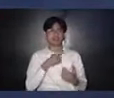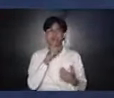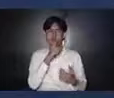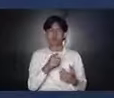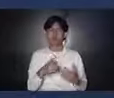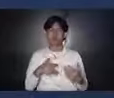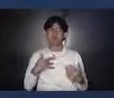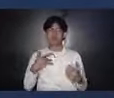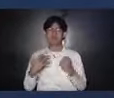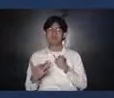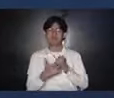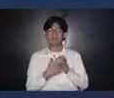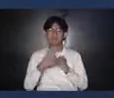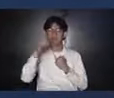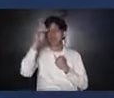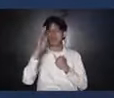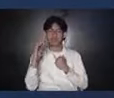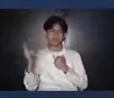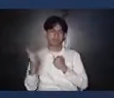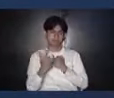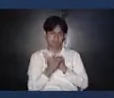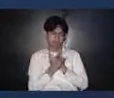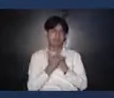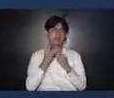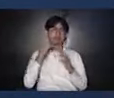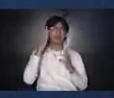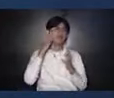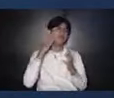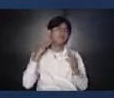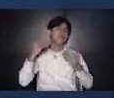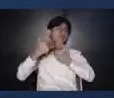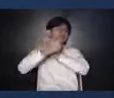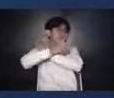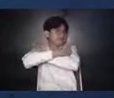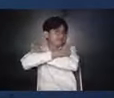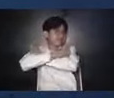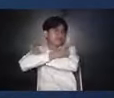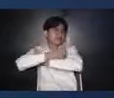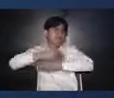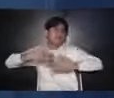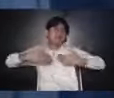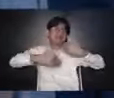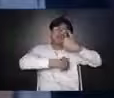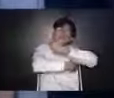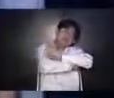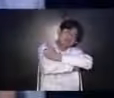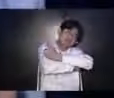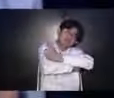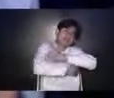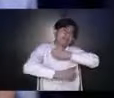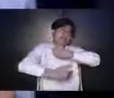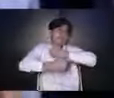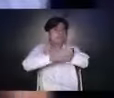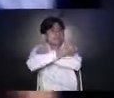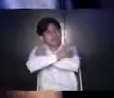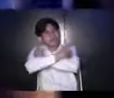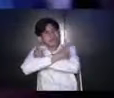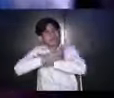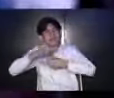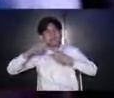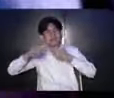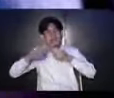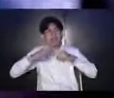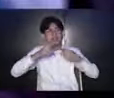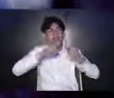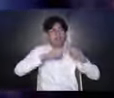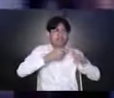ang pag-ibig ng Diyos. Can I ask you to just embrace each other, your friends, your loved ones, and last